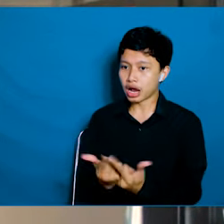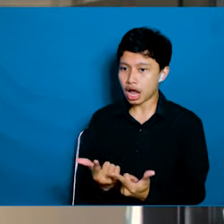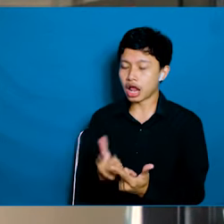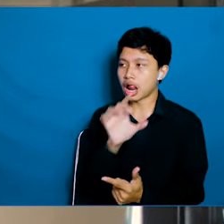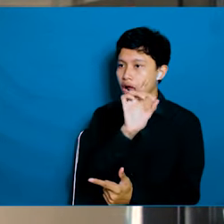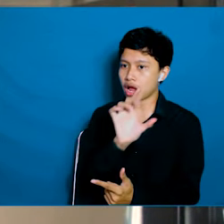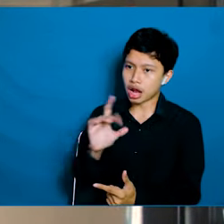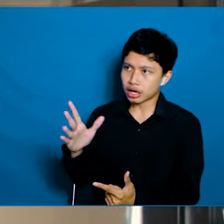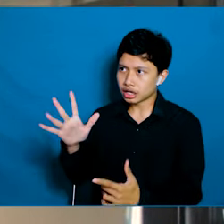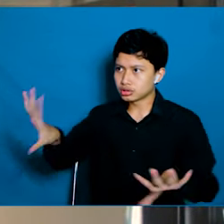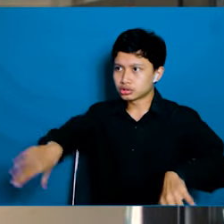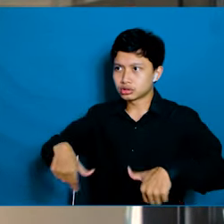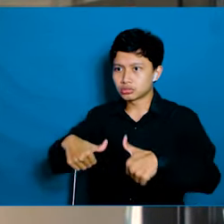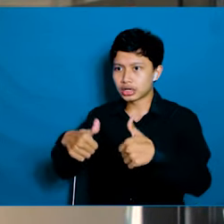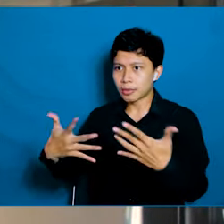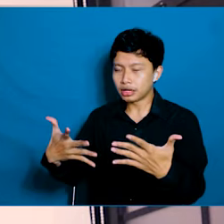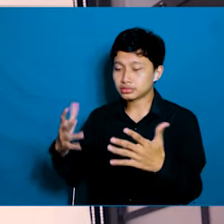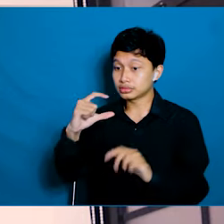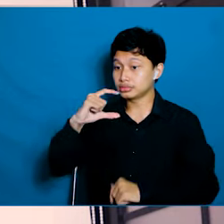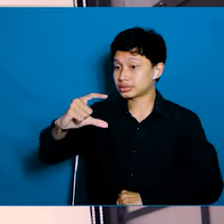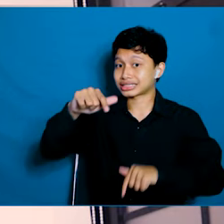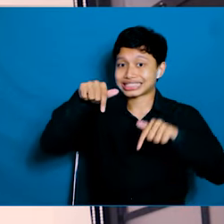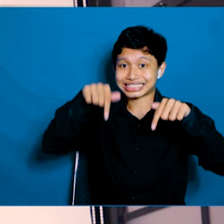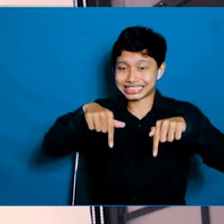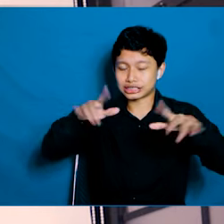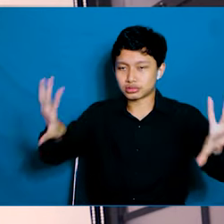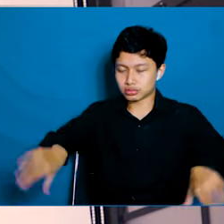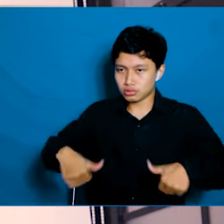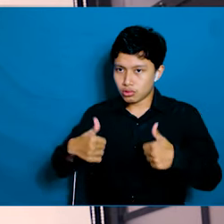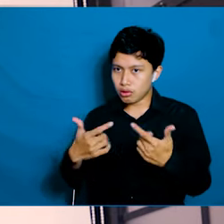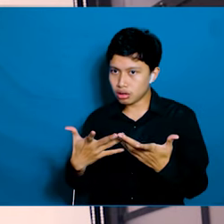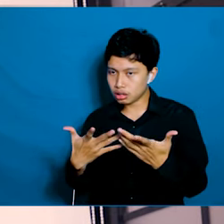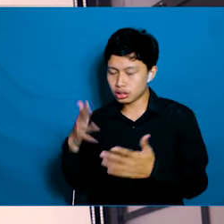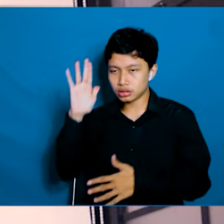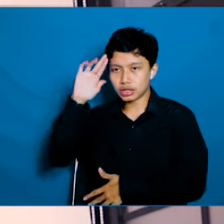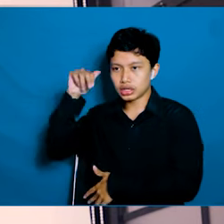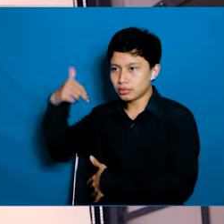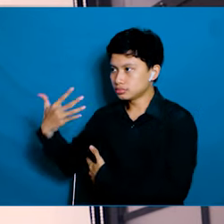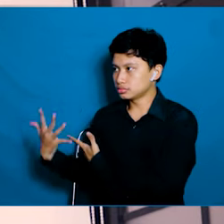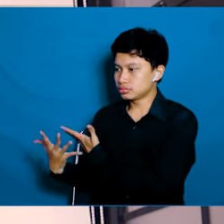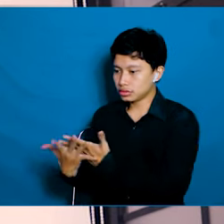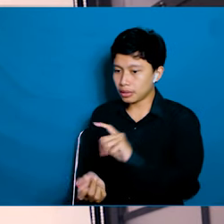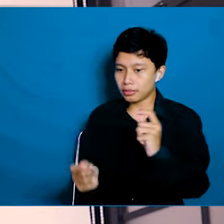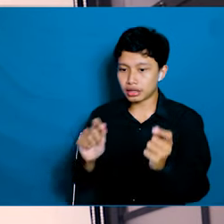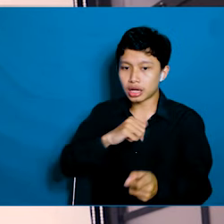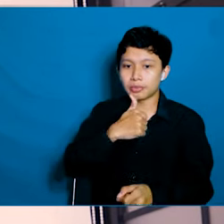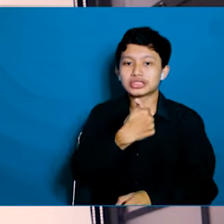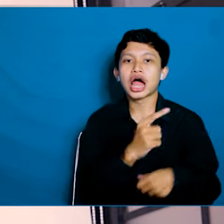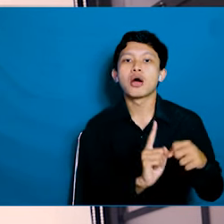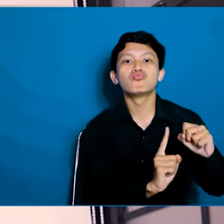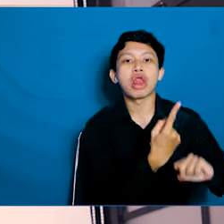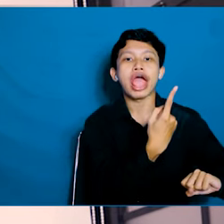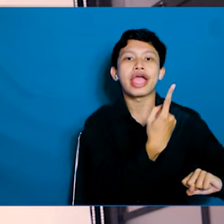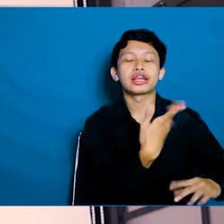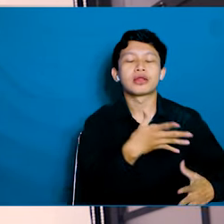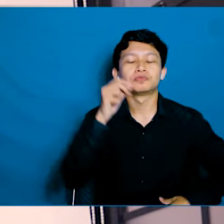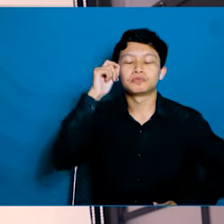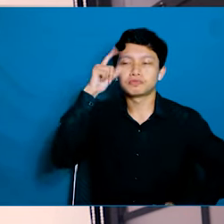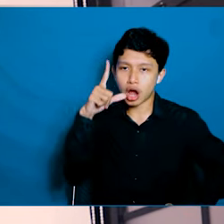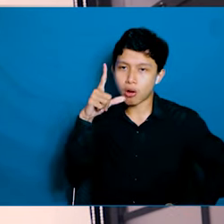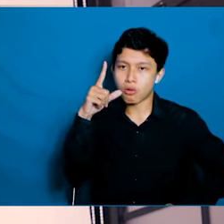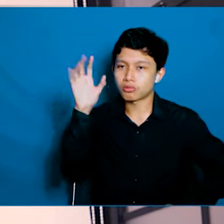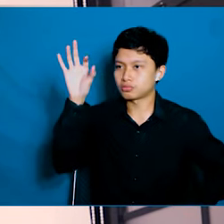negara. Ini dengan cara seperti itu gerakan ini akan mulai akan